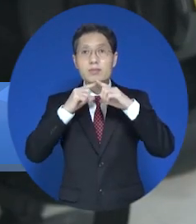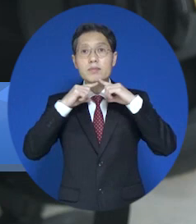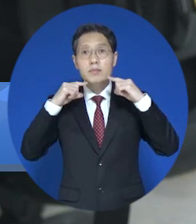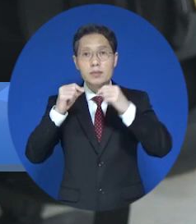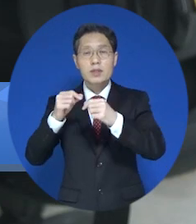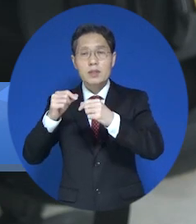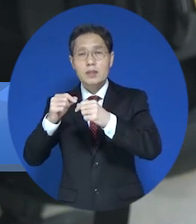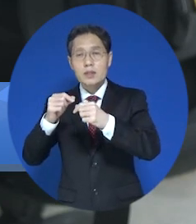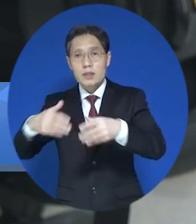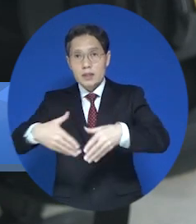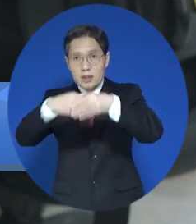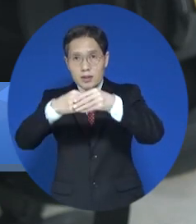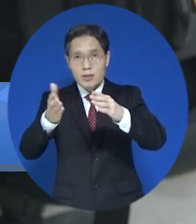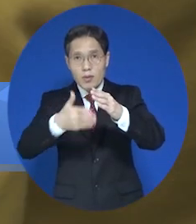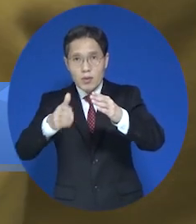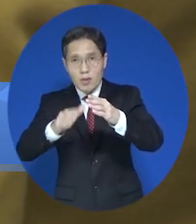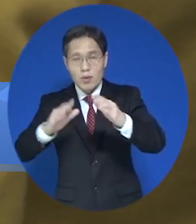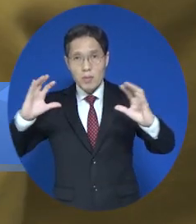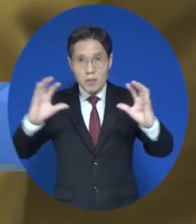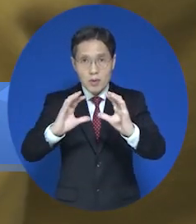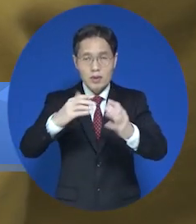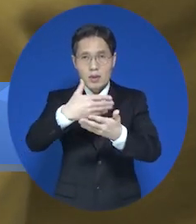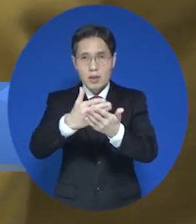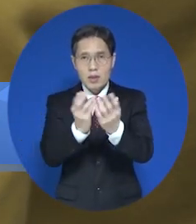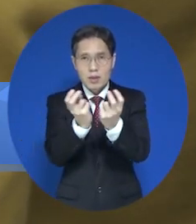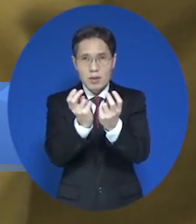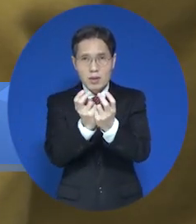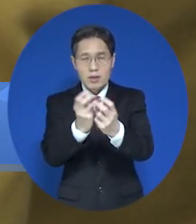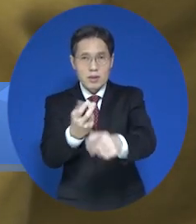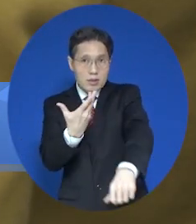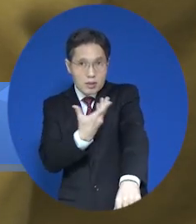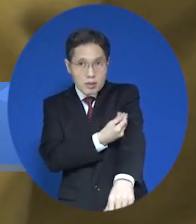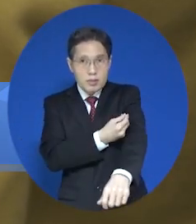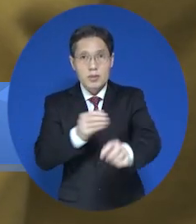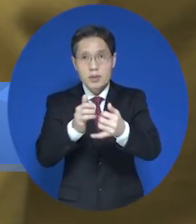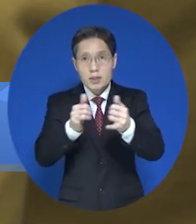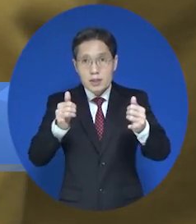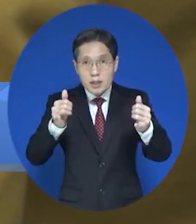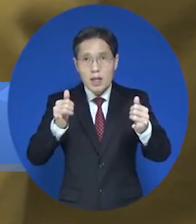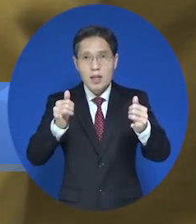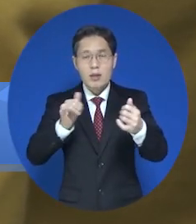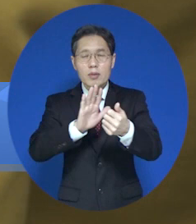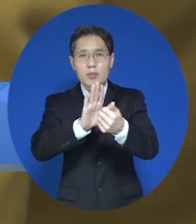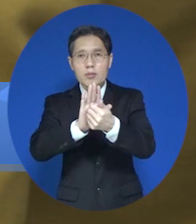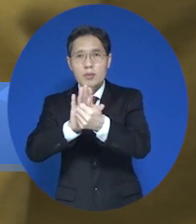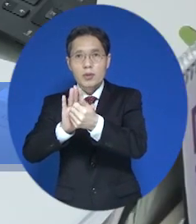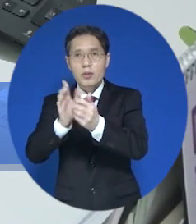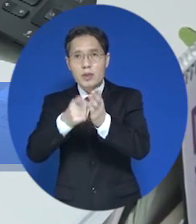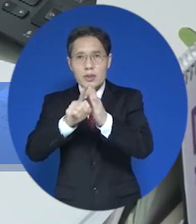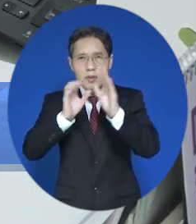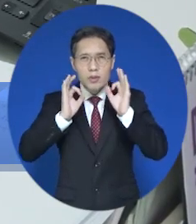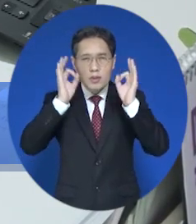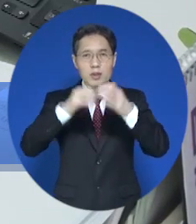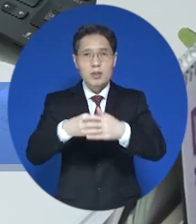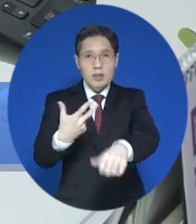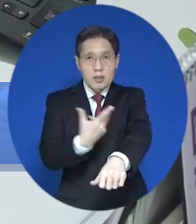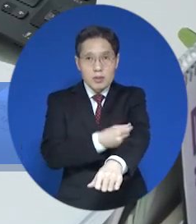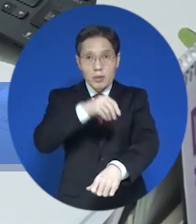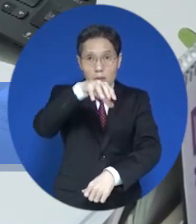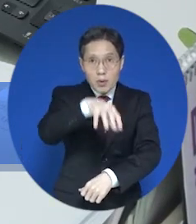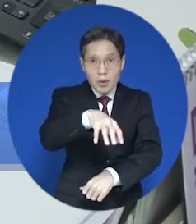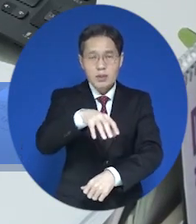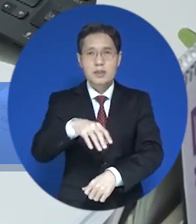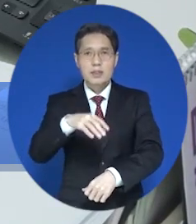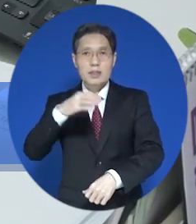공고를 통한 모집 등 다양한 방법으로 접종 인력 확보에 최선을 다 할 방침입니다 또 접종 현장에